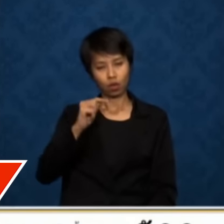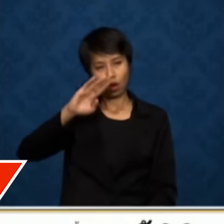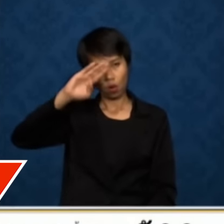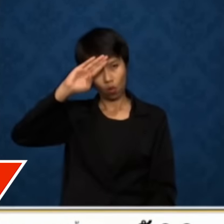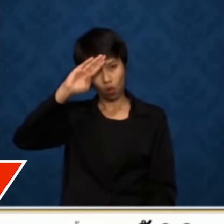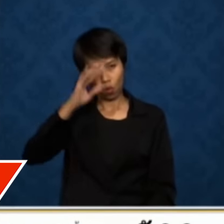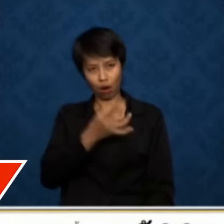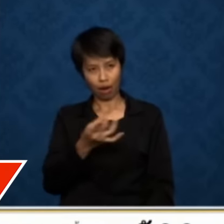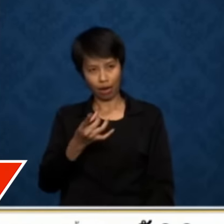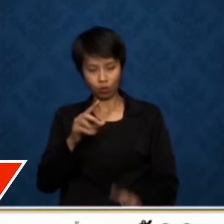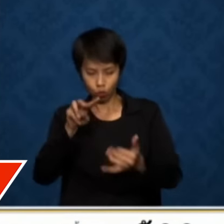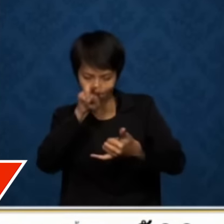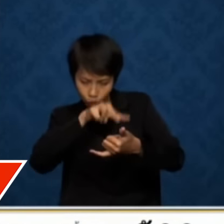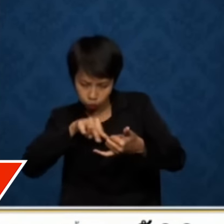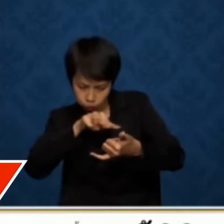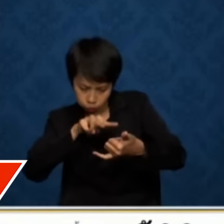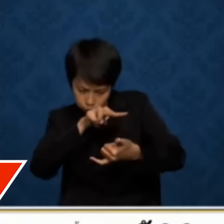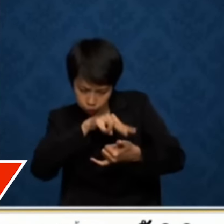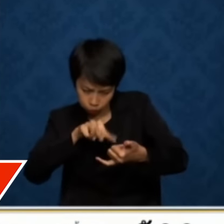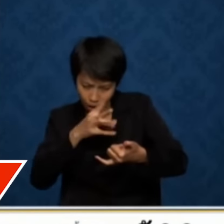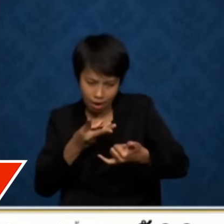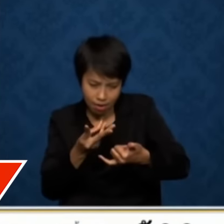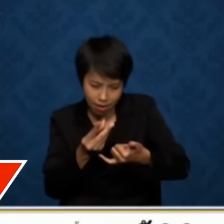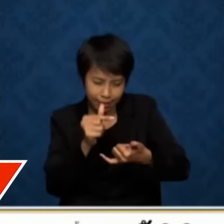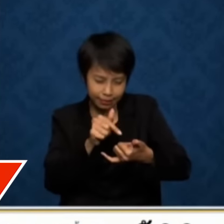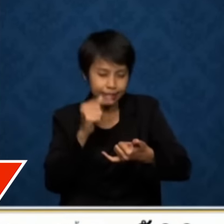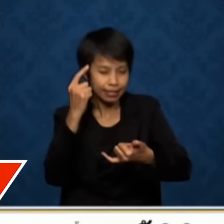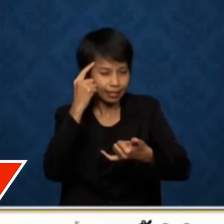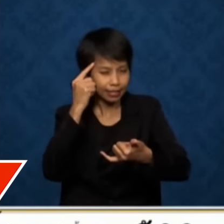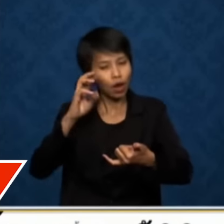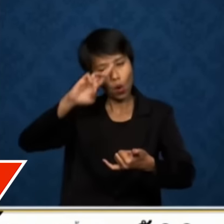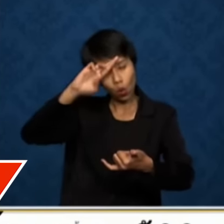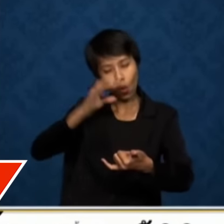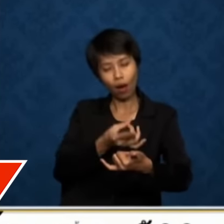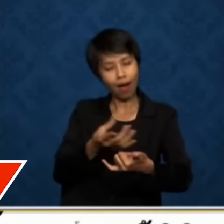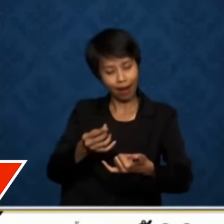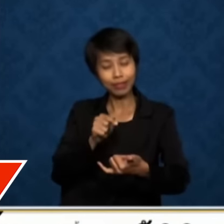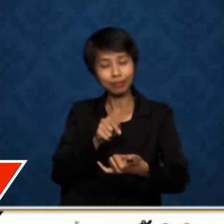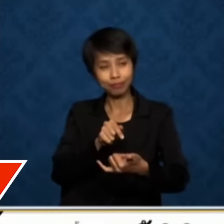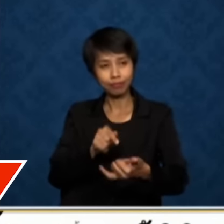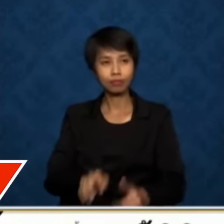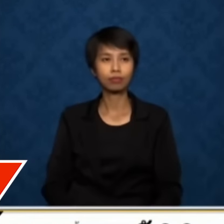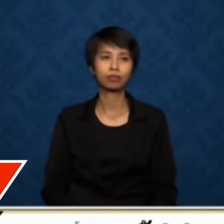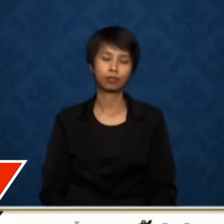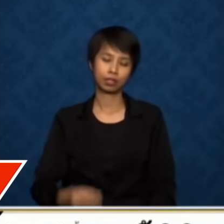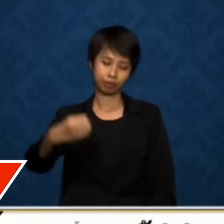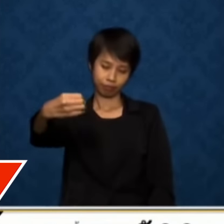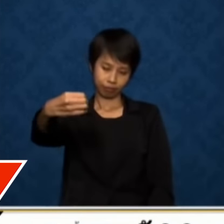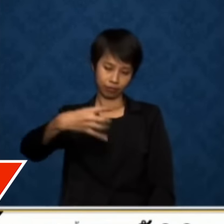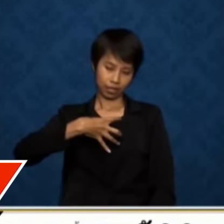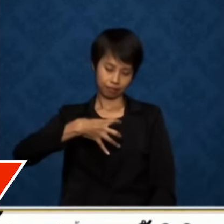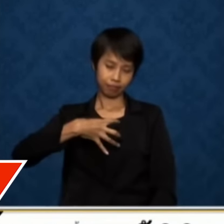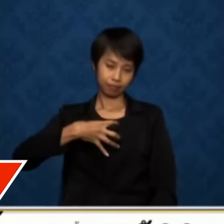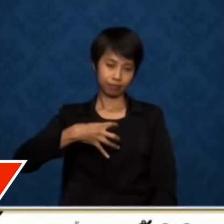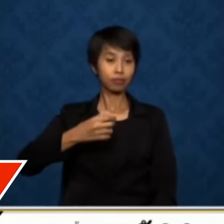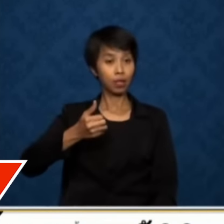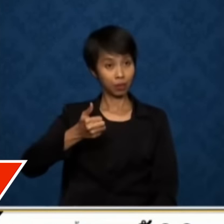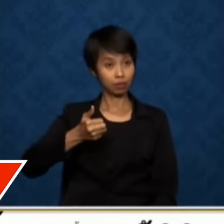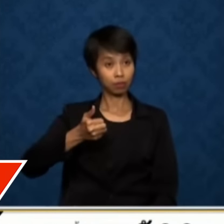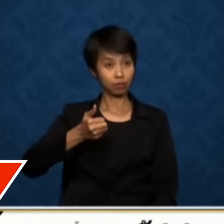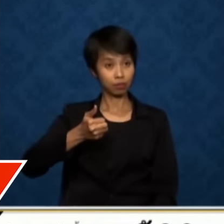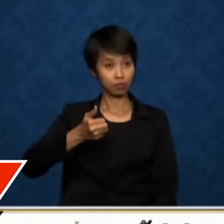6เนี่ยพอได้พอไปได้น่าจะให้การวินิจฉัยและก็รับรักษาได้เอ็กซเรย์ช่องอกทำได้ไหมน่าจะได้น